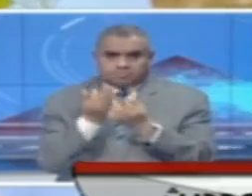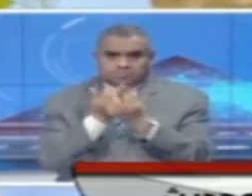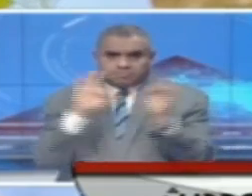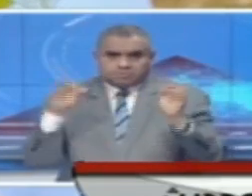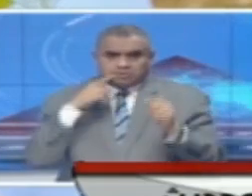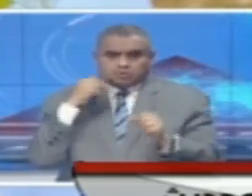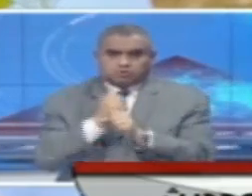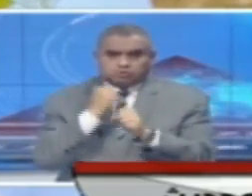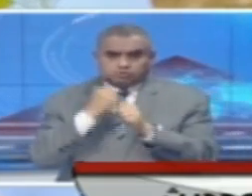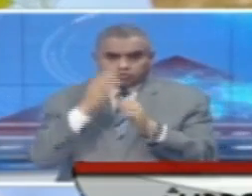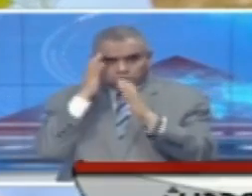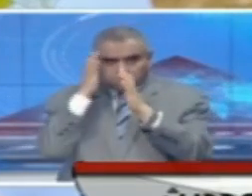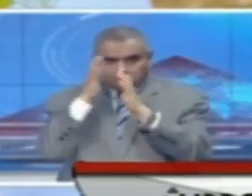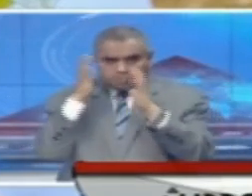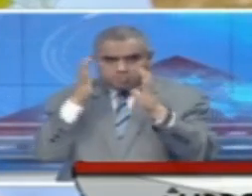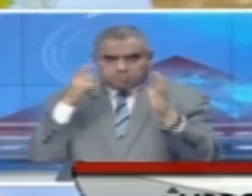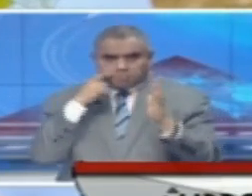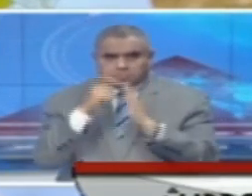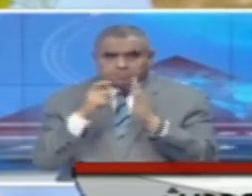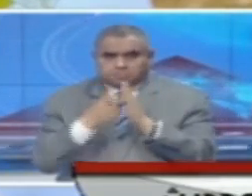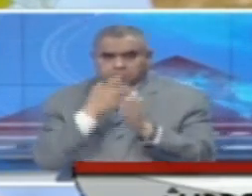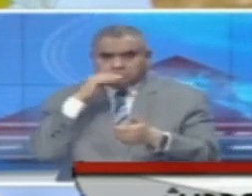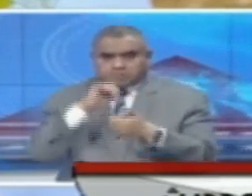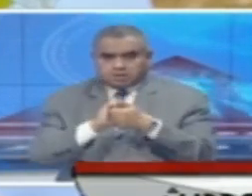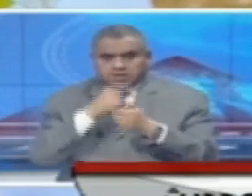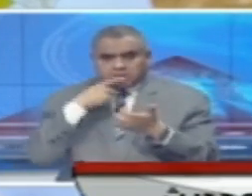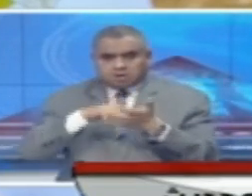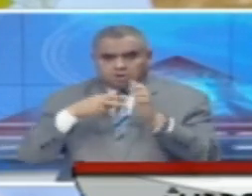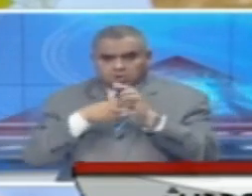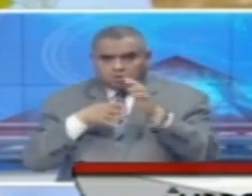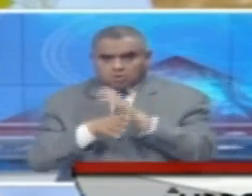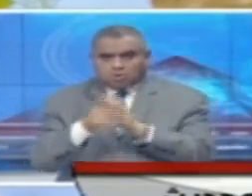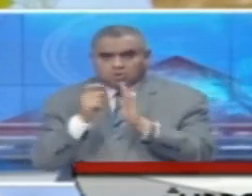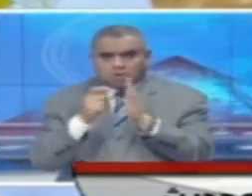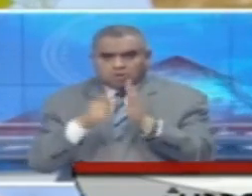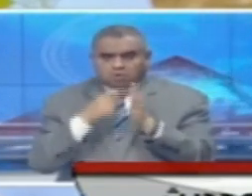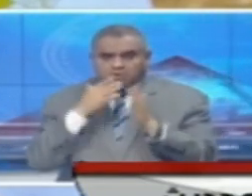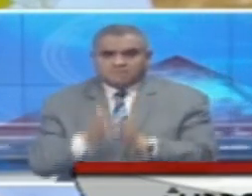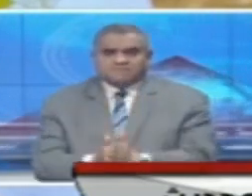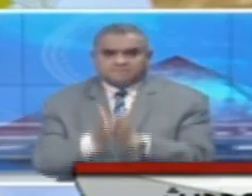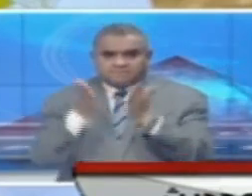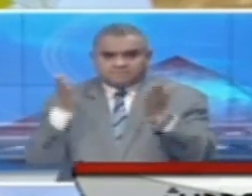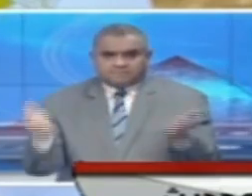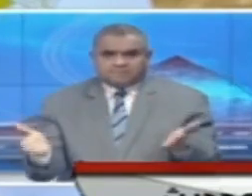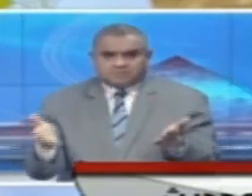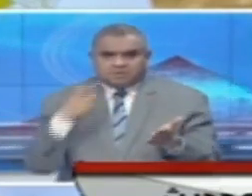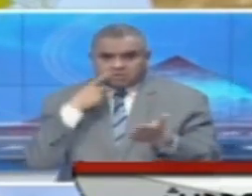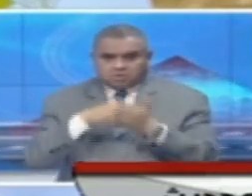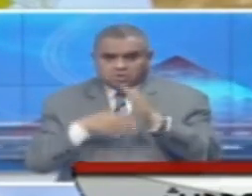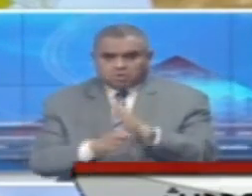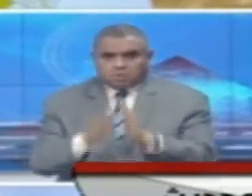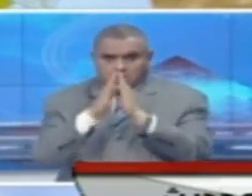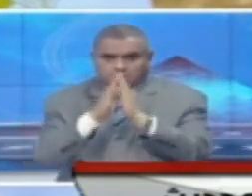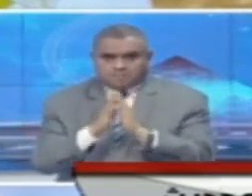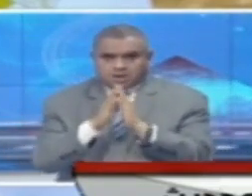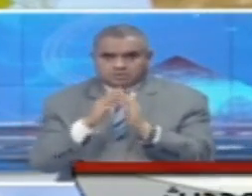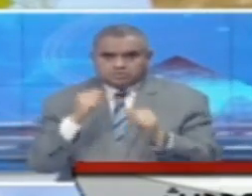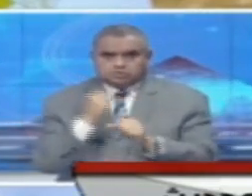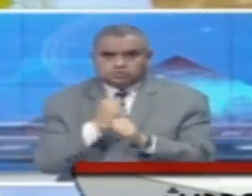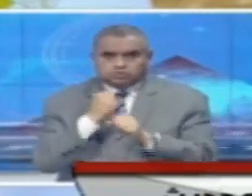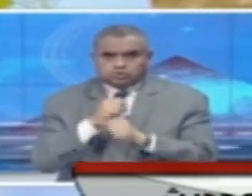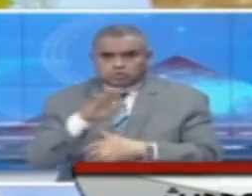بناء الوعي والإدراك الواقعي بحقيقة الظروف في مصر وسبل